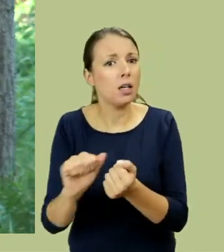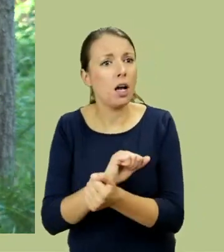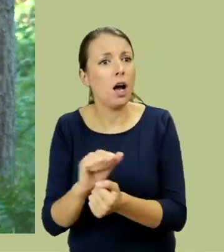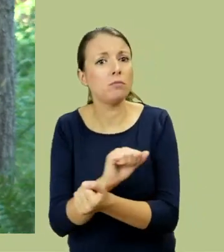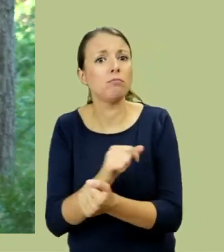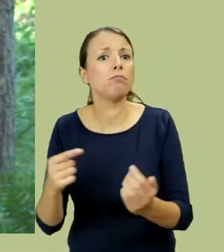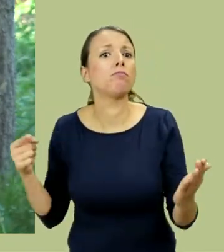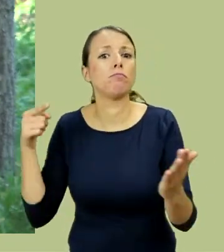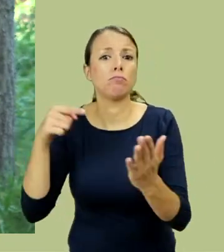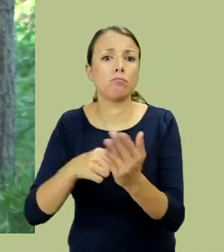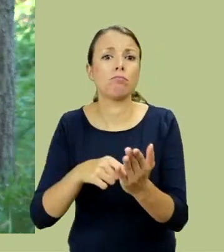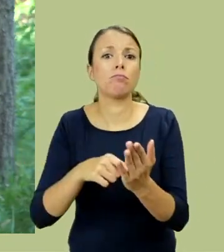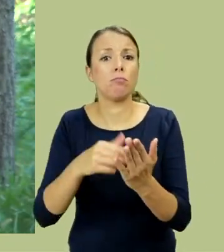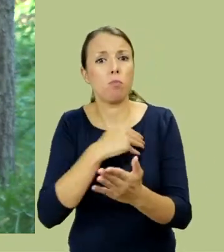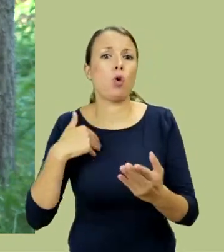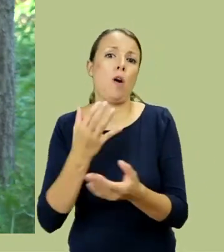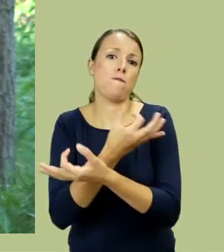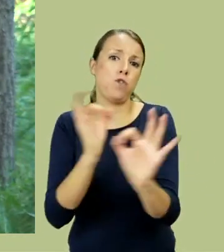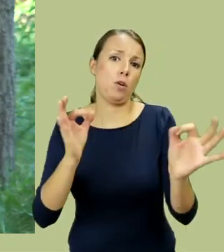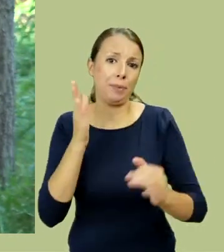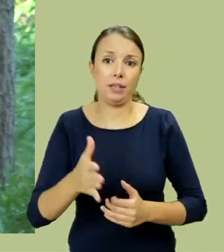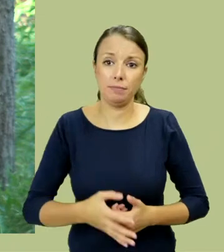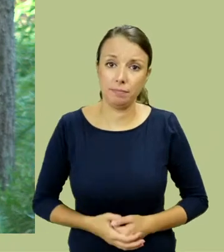do odzyskania Polski.